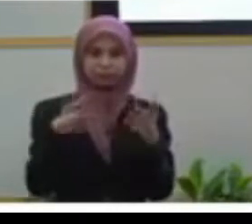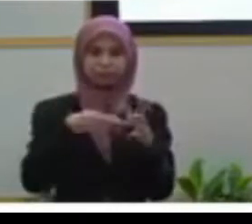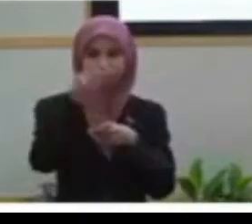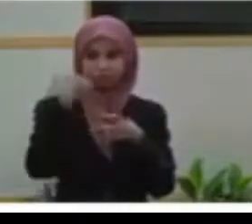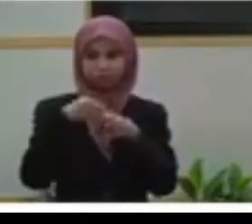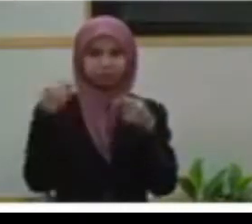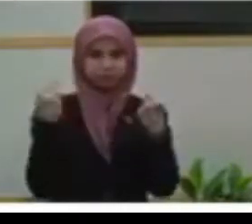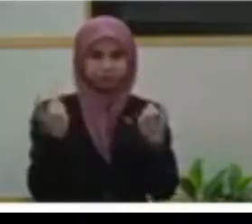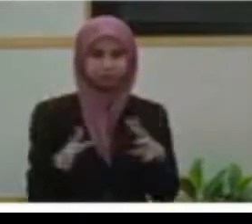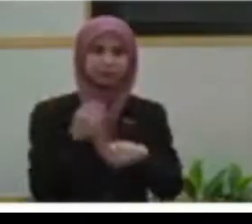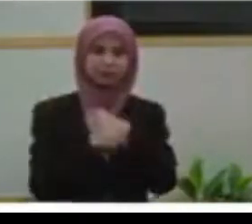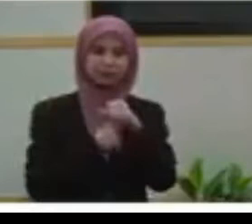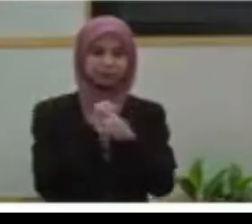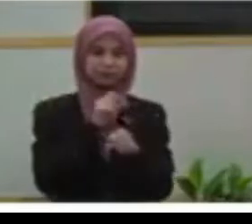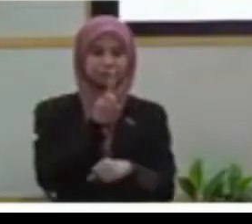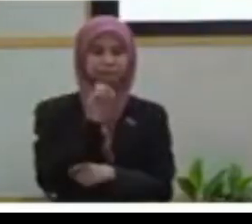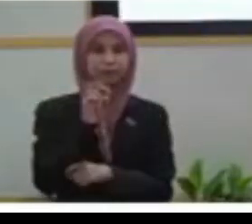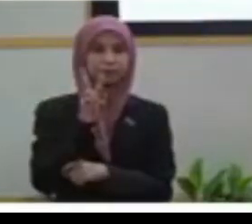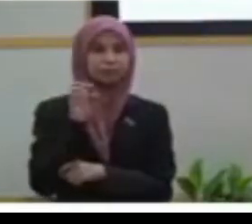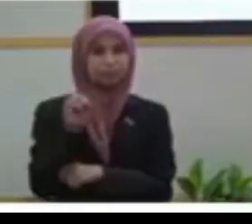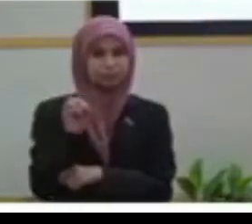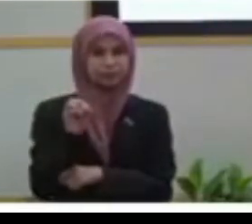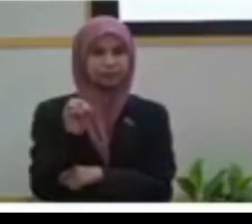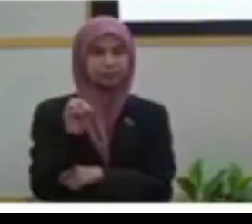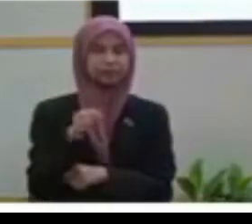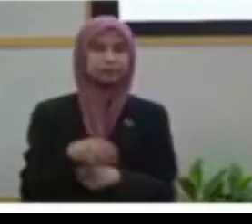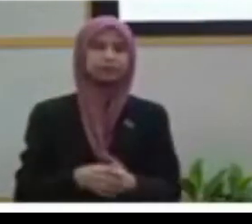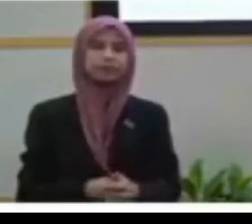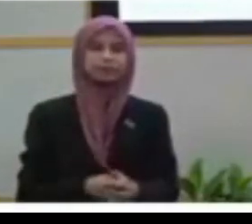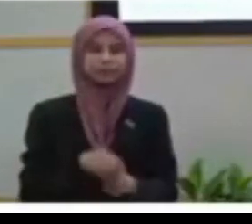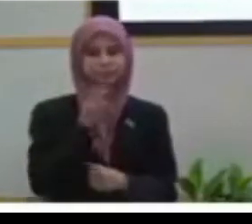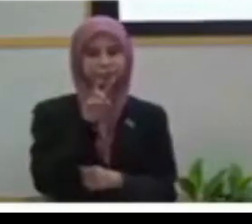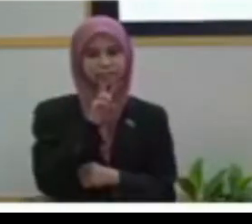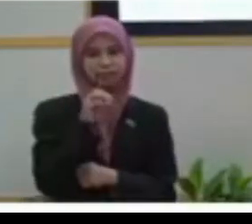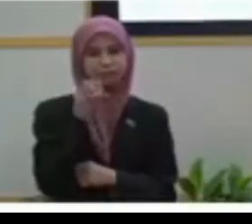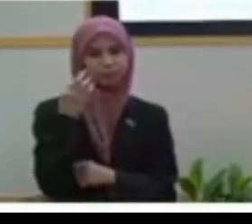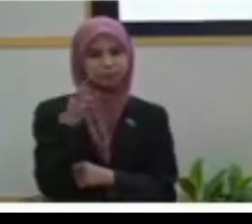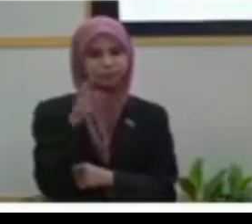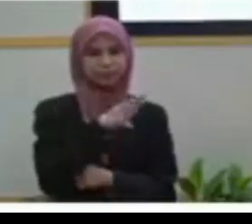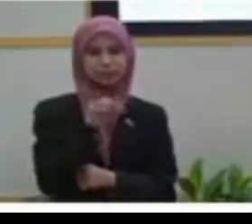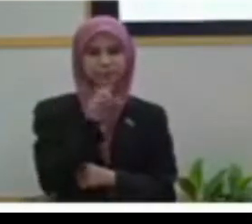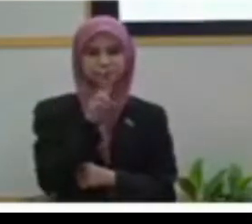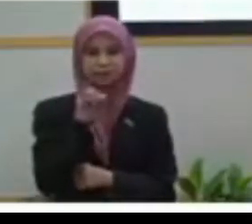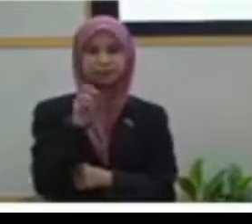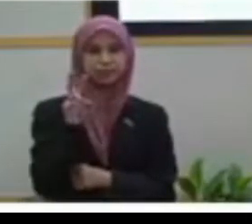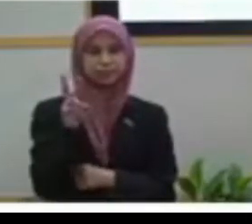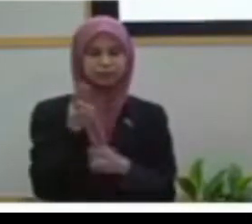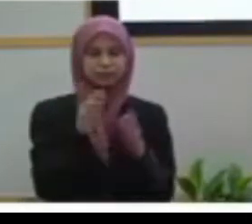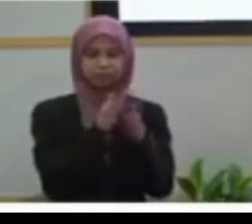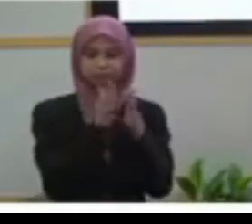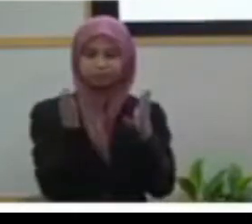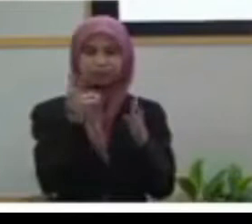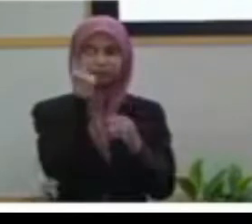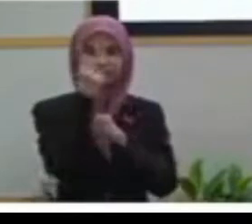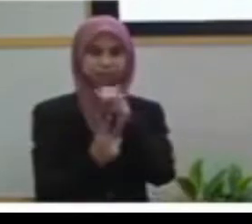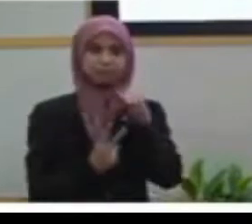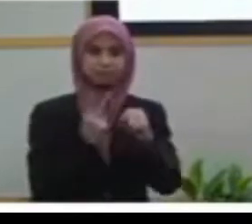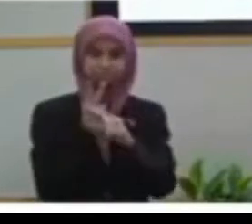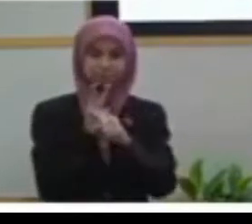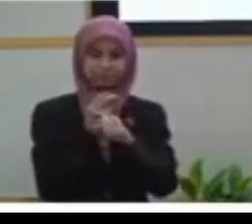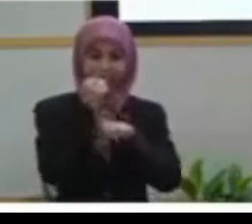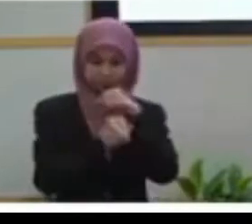pada tahun 2019 dan 2020 kerana tempohnya 2 tahun. Dan pada